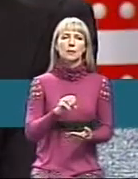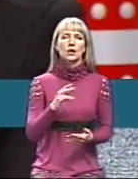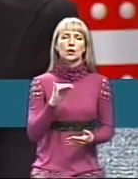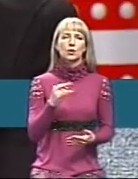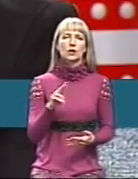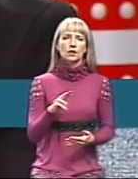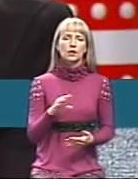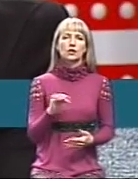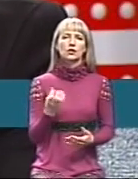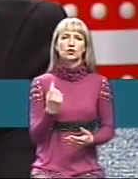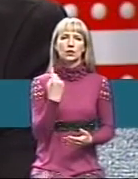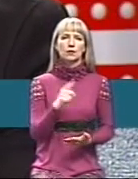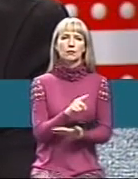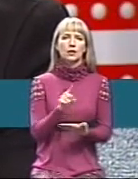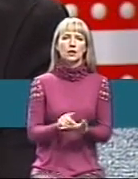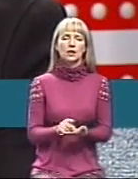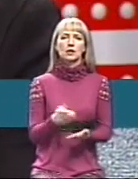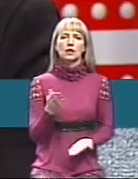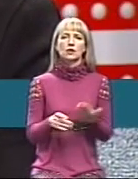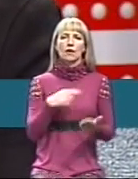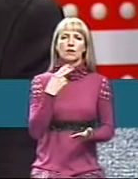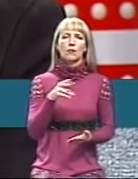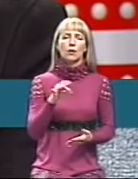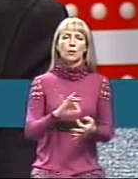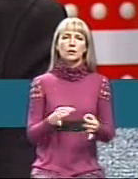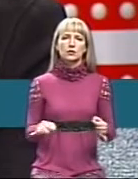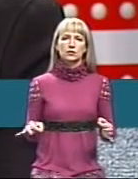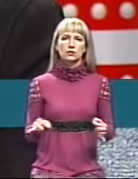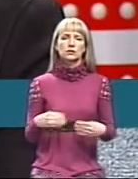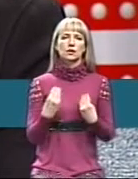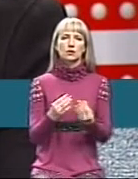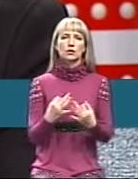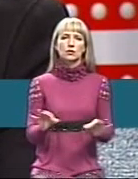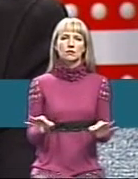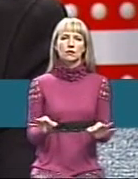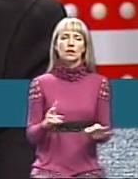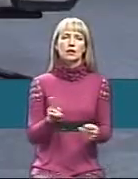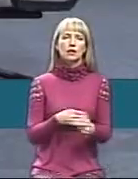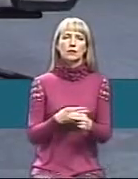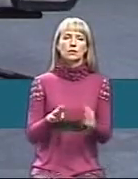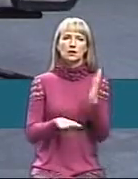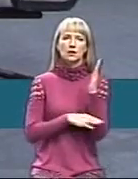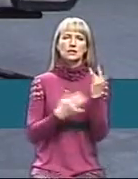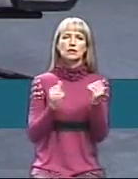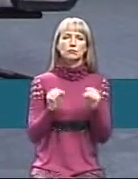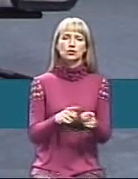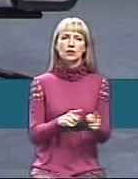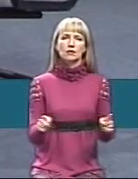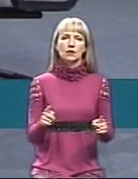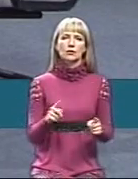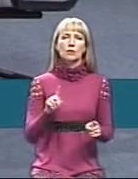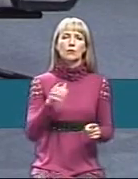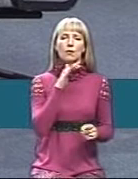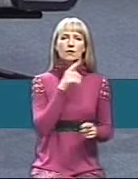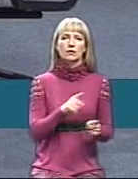і ще таке питання. Якщо говорити про процедуру надання дозволів на демонтаж дерев, скільки вона може тривати по часу? І